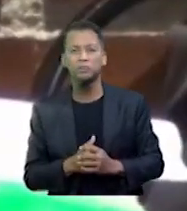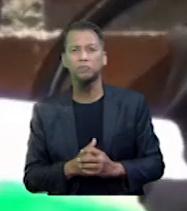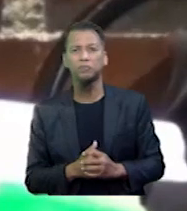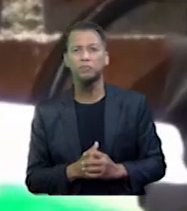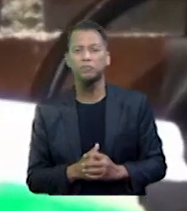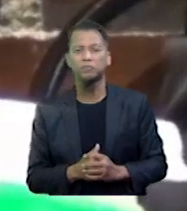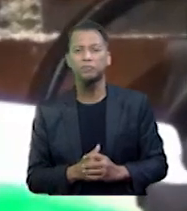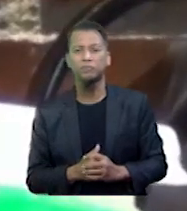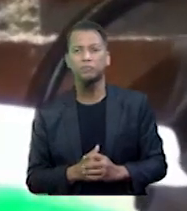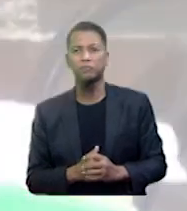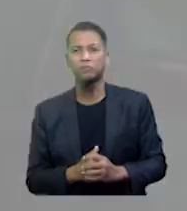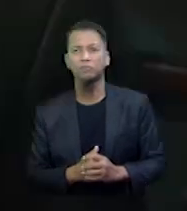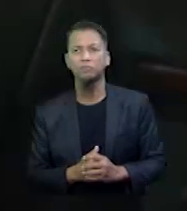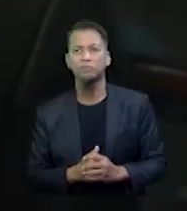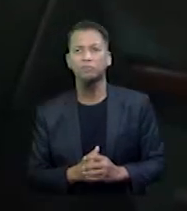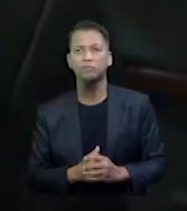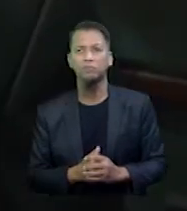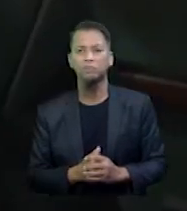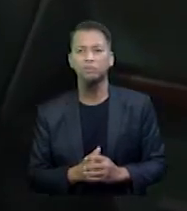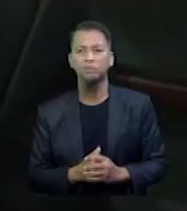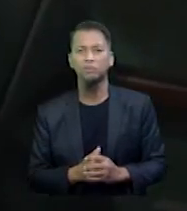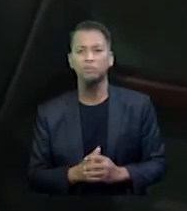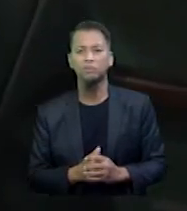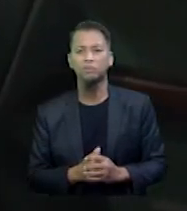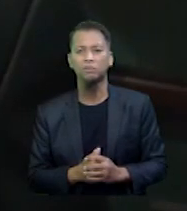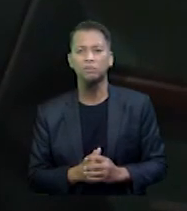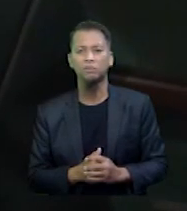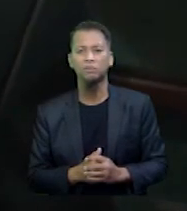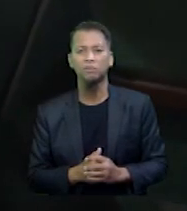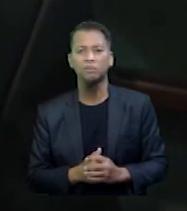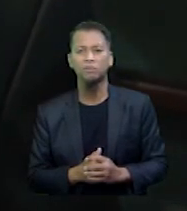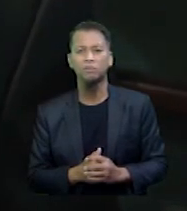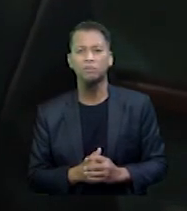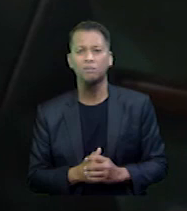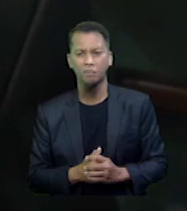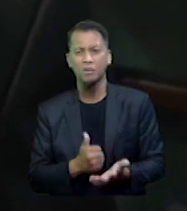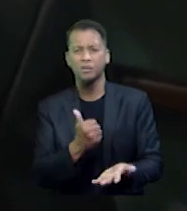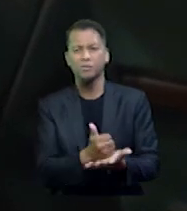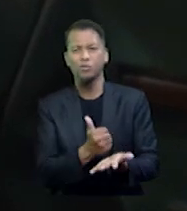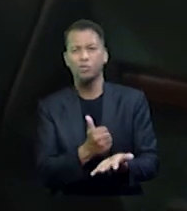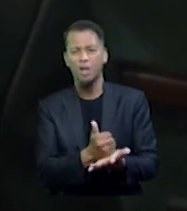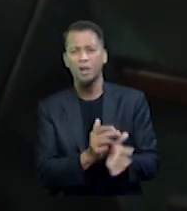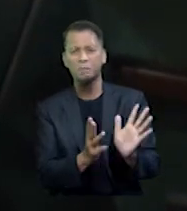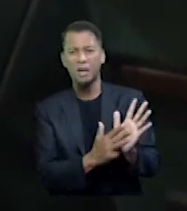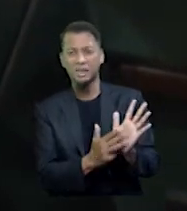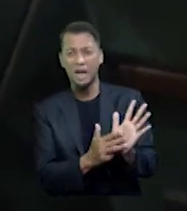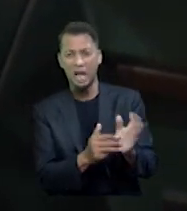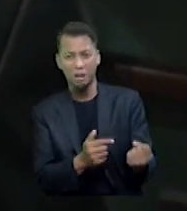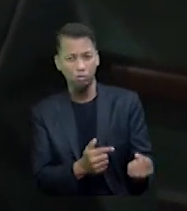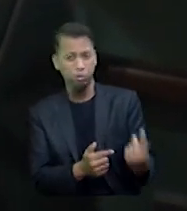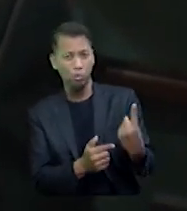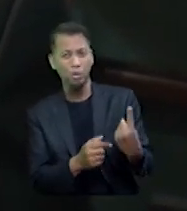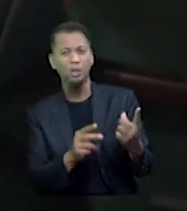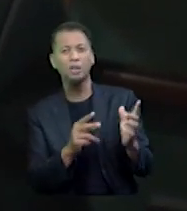hukum. Ini persoalan ini terjadi pada bulan Oktober yang lalu, tepatnya tanggal 12 Oktober, sehingga ibu